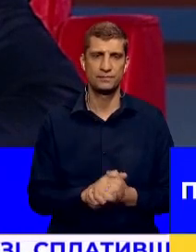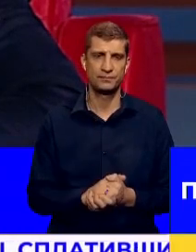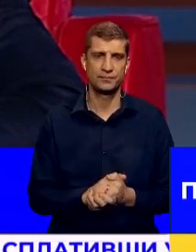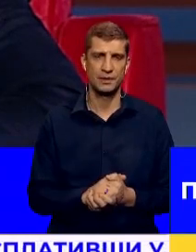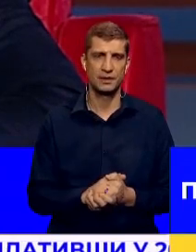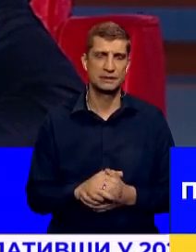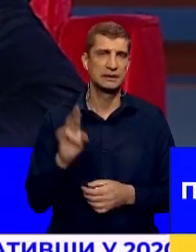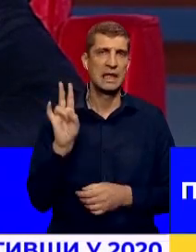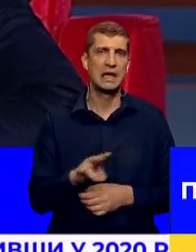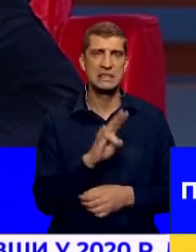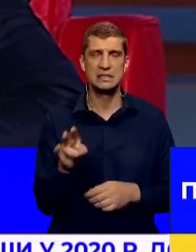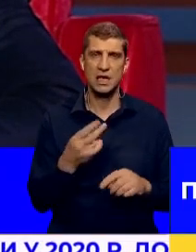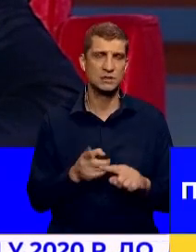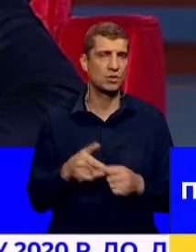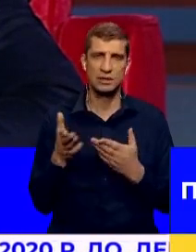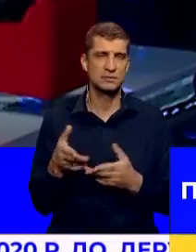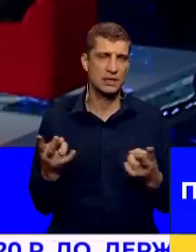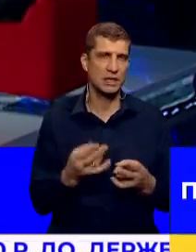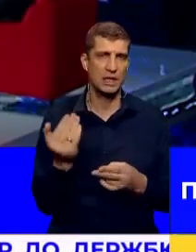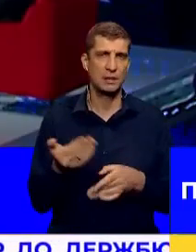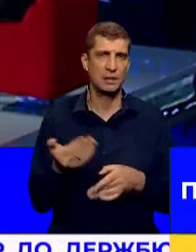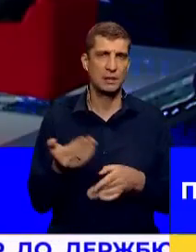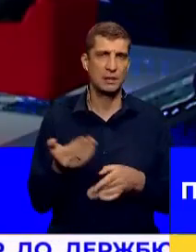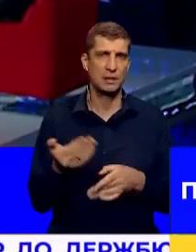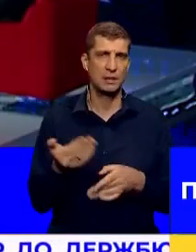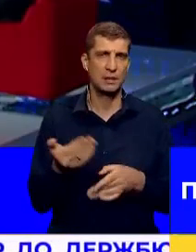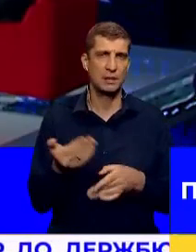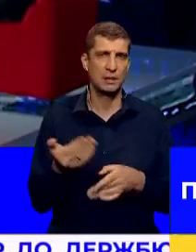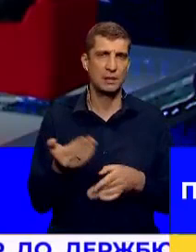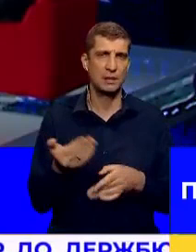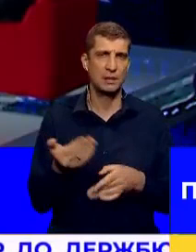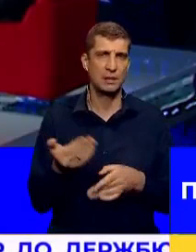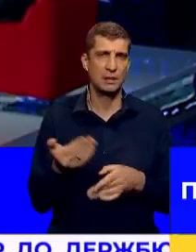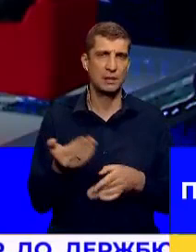християнське та саме, треба їм помочь і так далі.